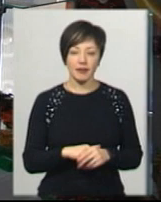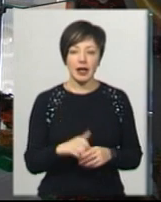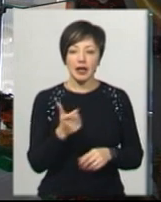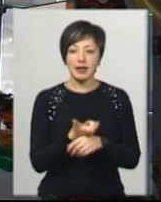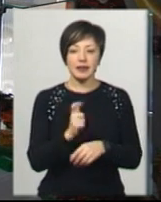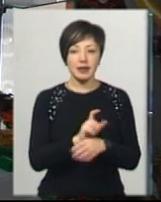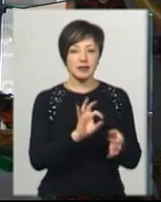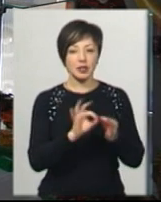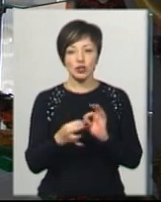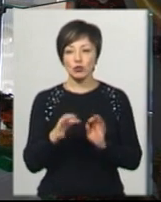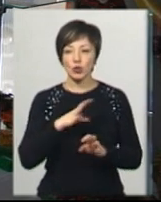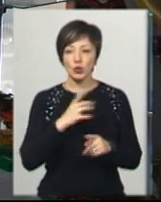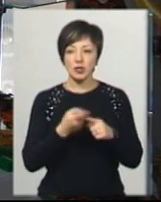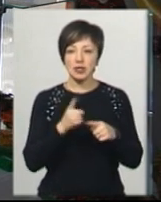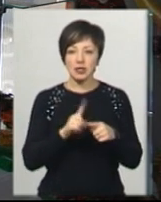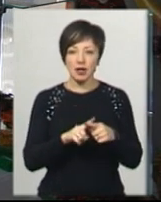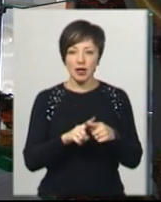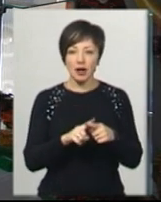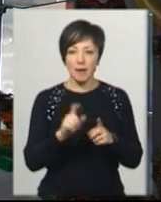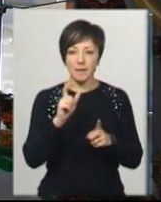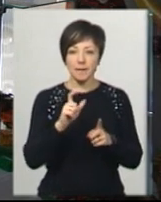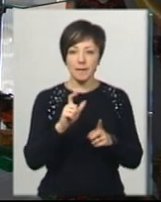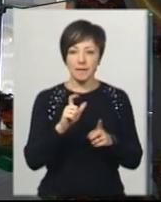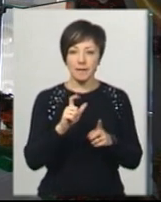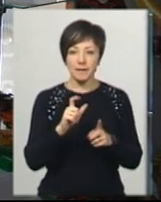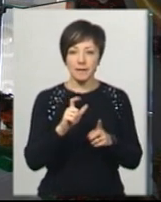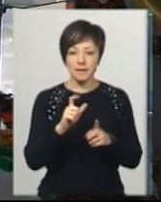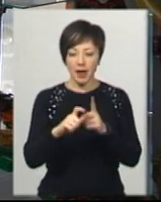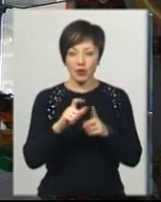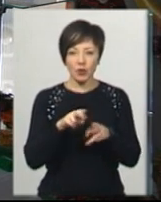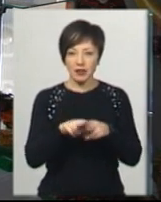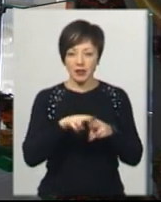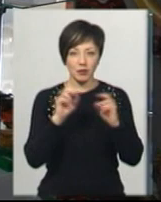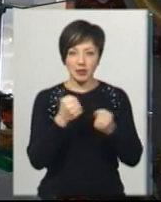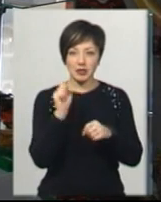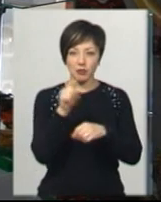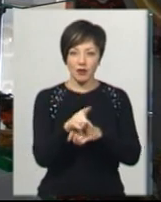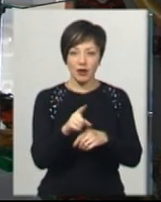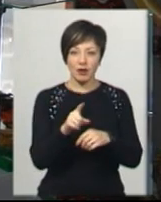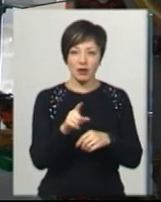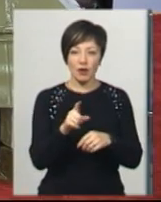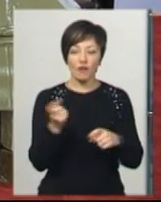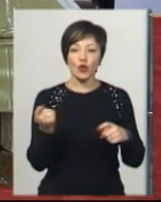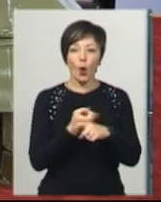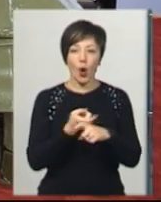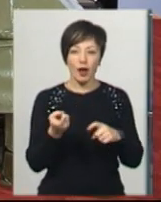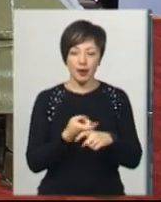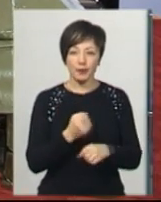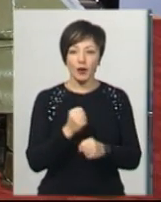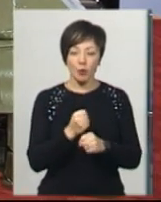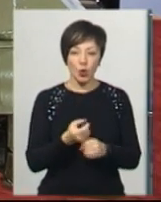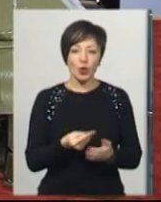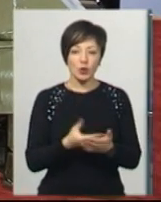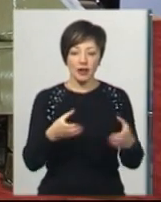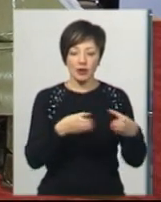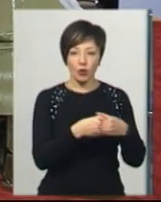найскладніше було, то це виточити патрон. Ми не в наших силах це було, ми заказували його в токаря. Роботи оцінювали